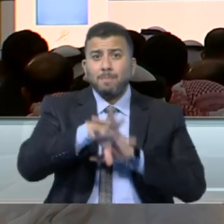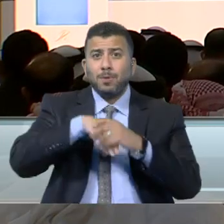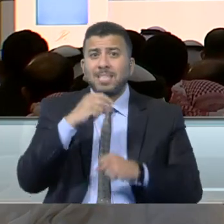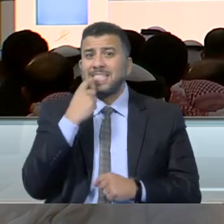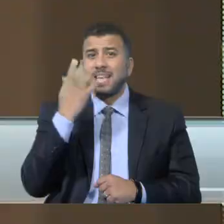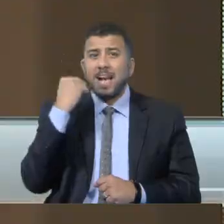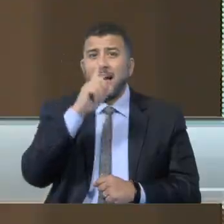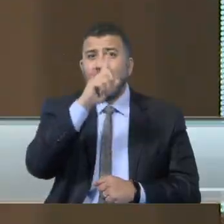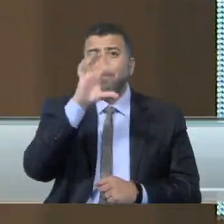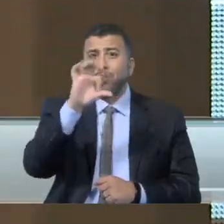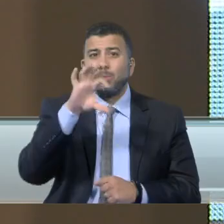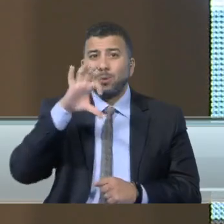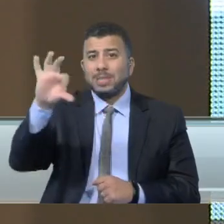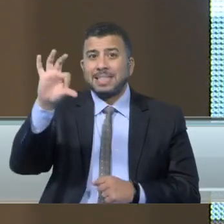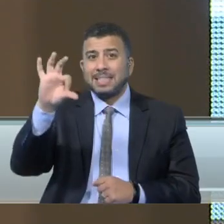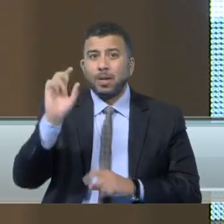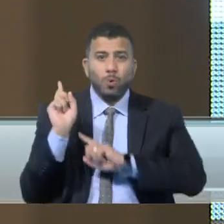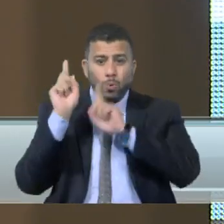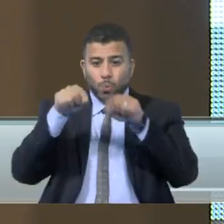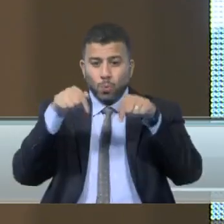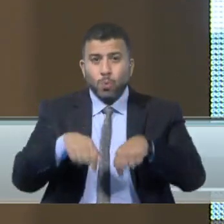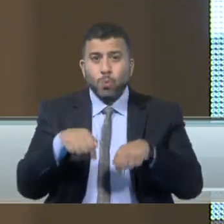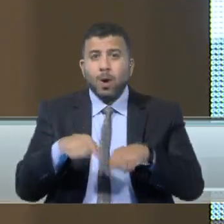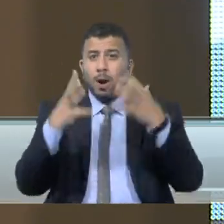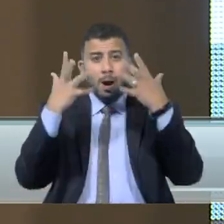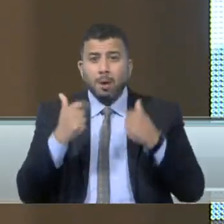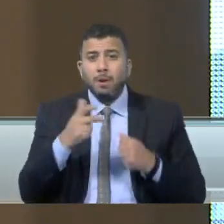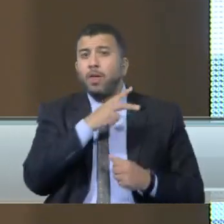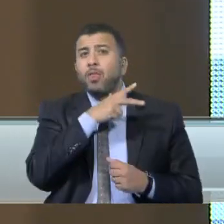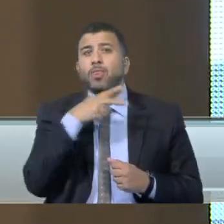سنة 1990 وحتى يومنا هذا إلى